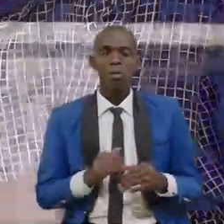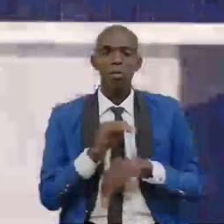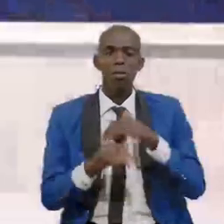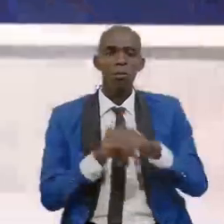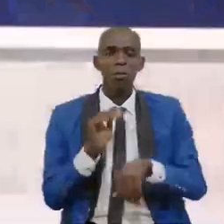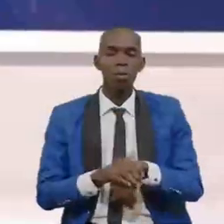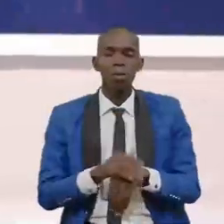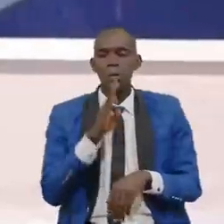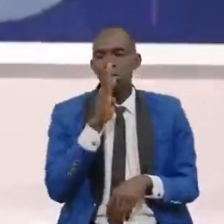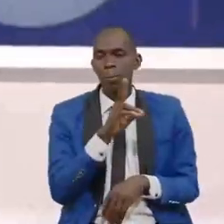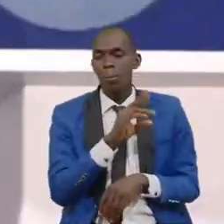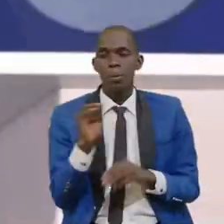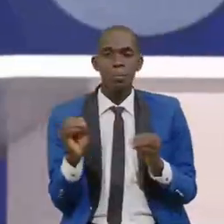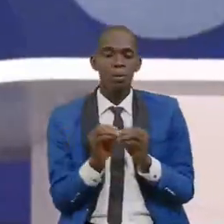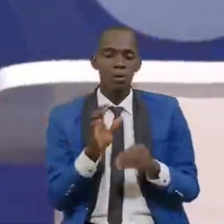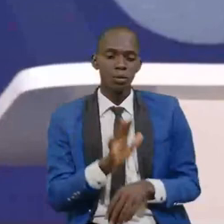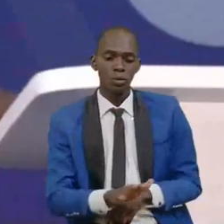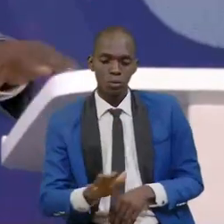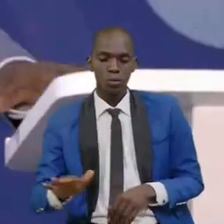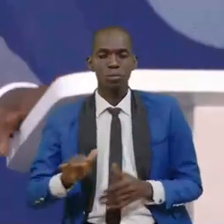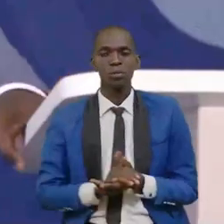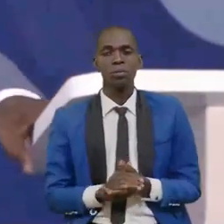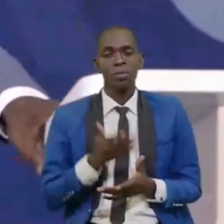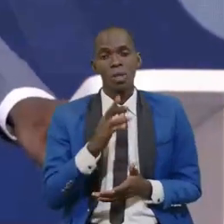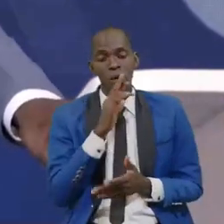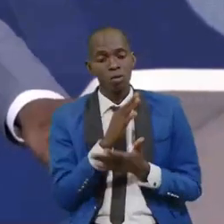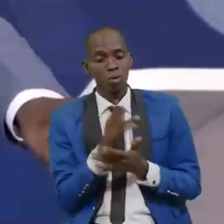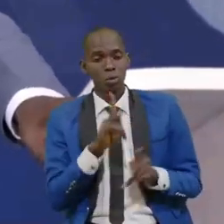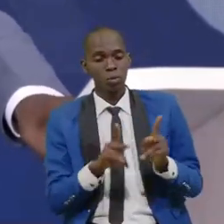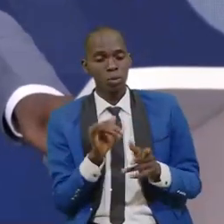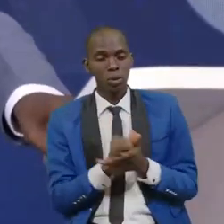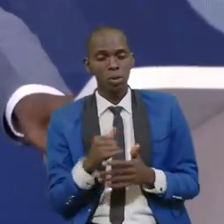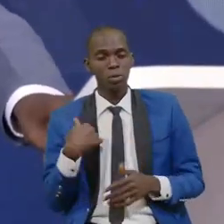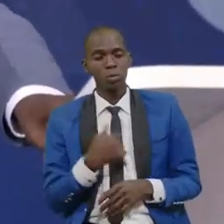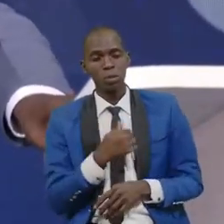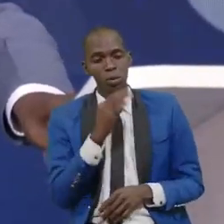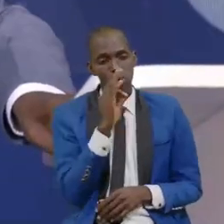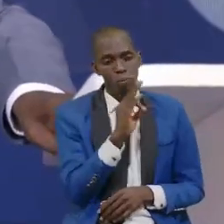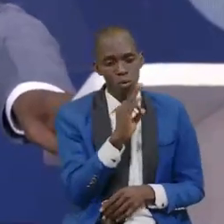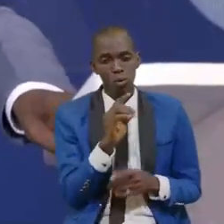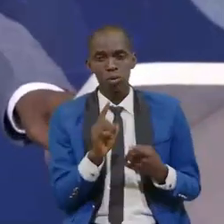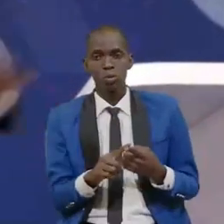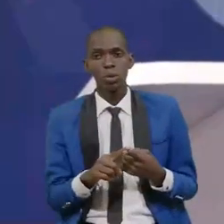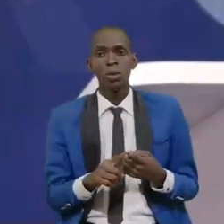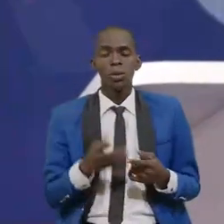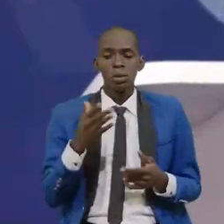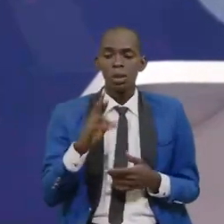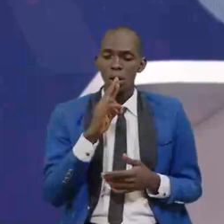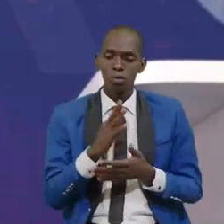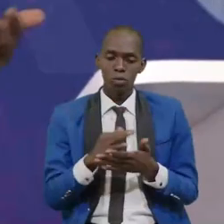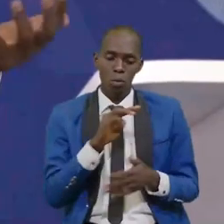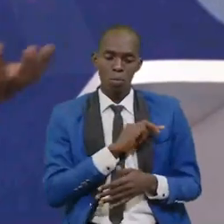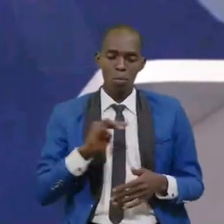enfants flottants et emportés. À ceux avec qui nous prêchons, que nos membres à qui